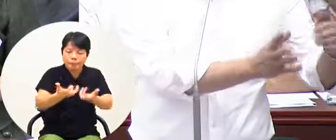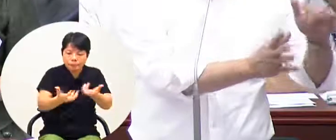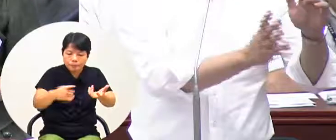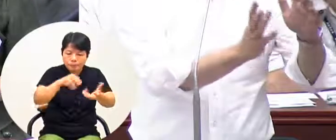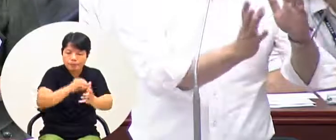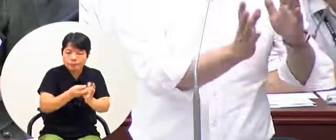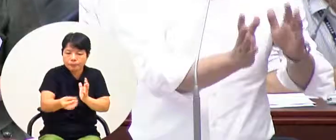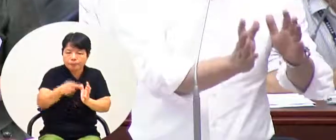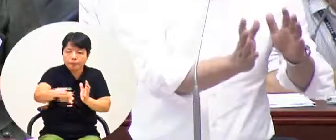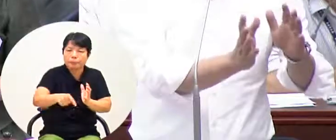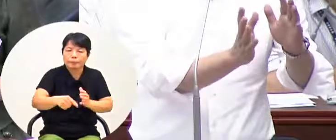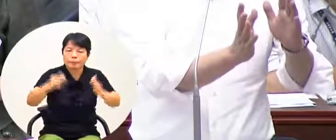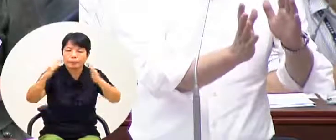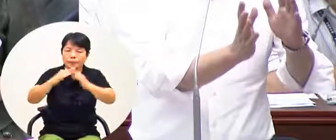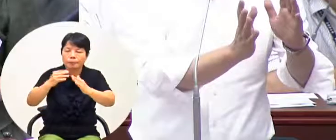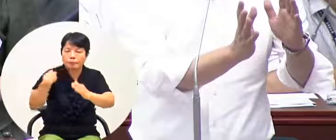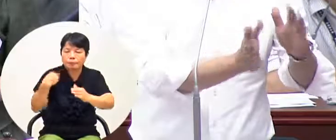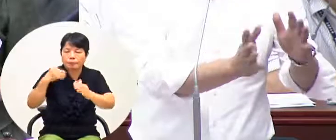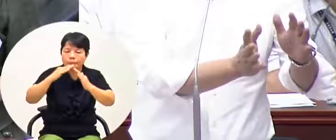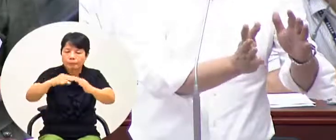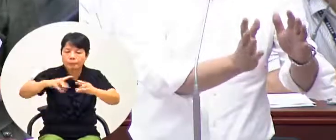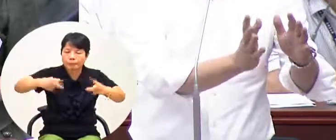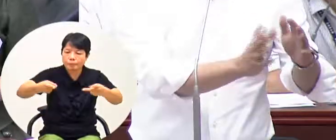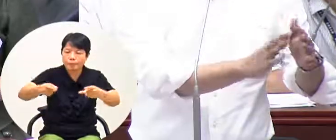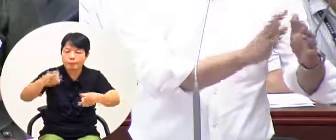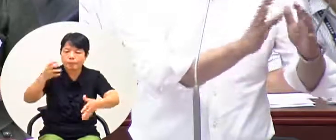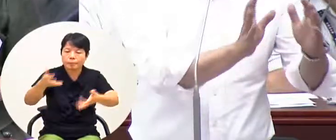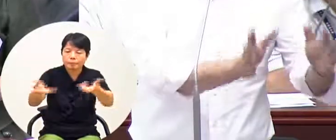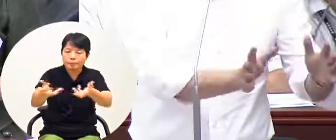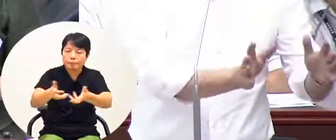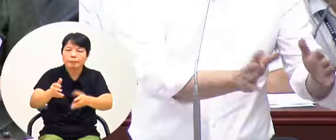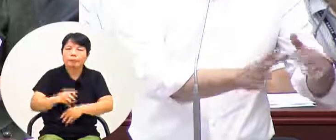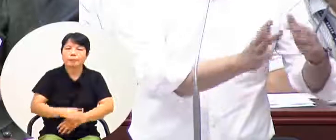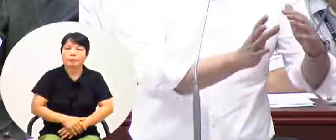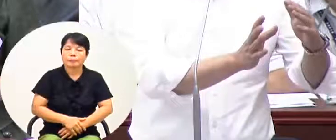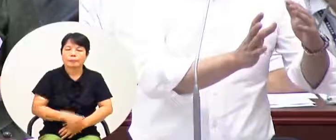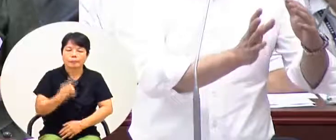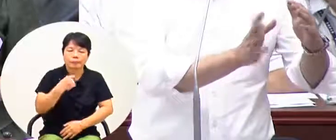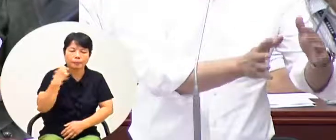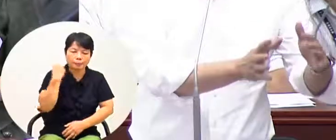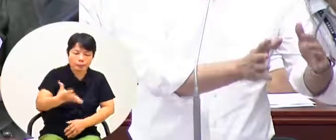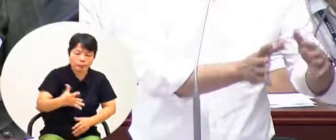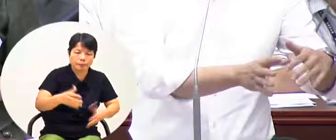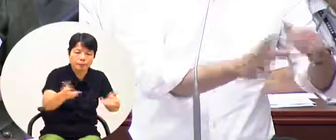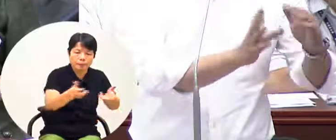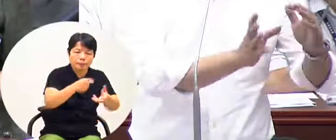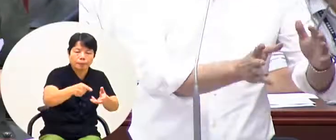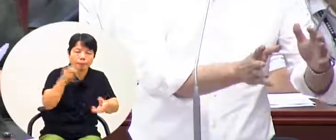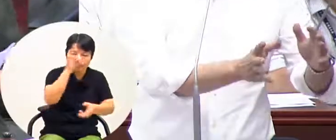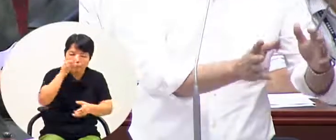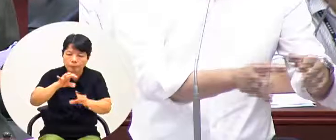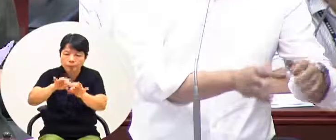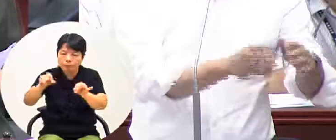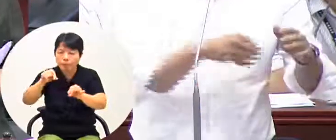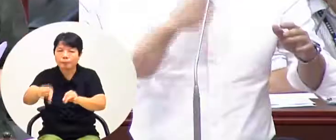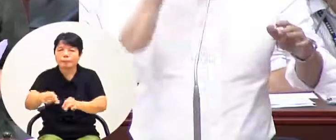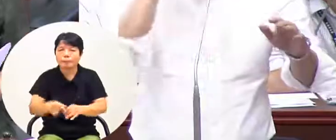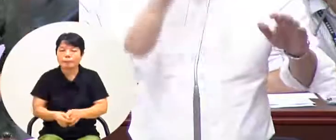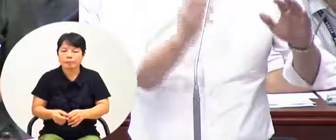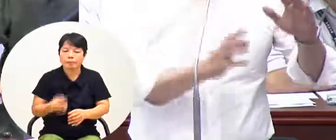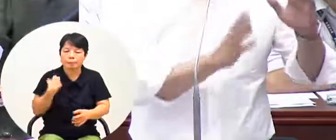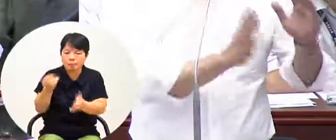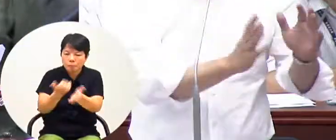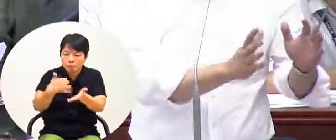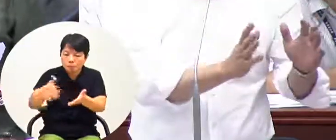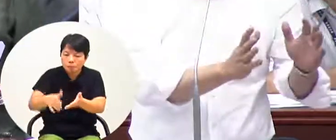建，那有些是由。新建透过去找地，然后去投入预算，然后去新建出来。那另